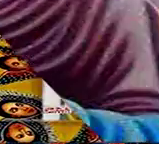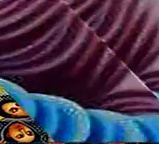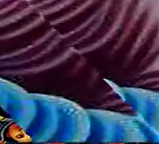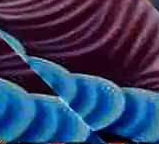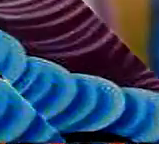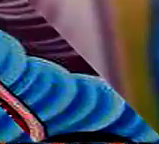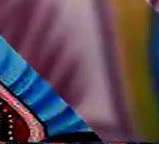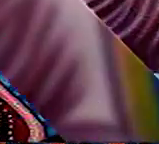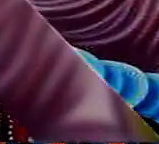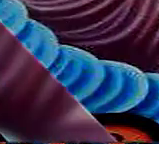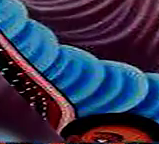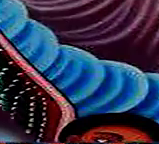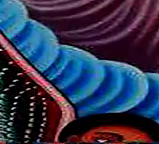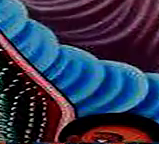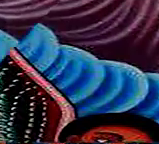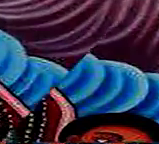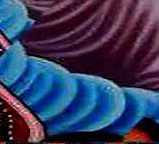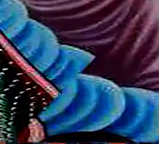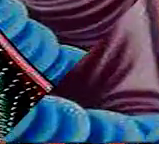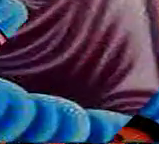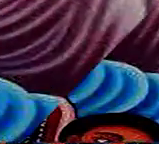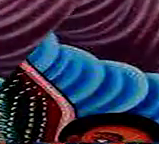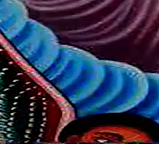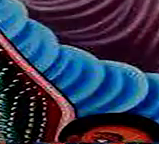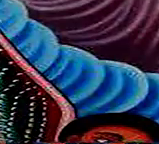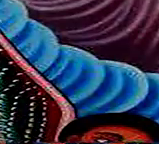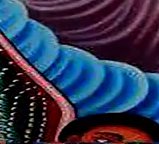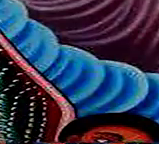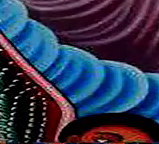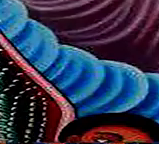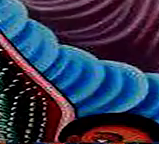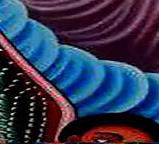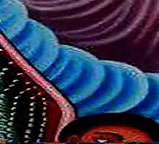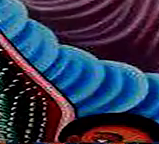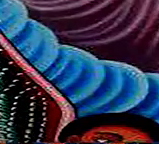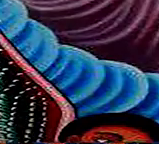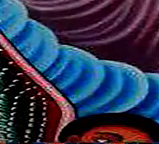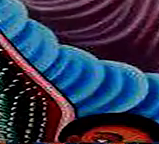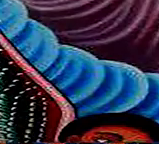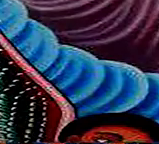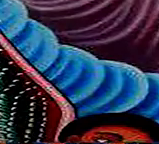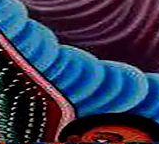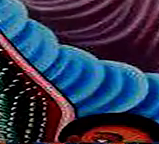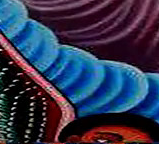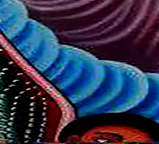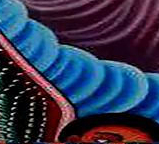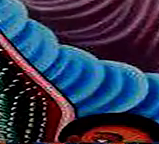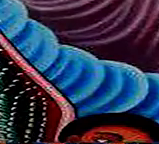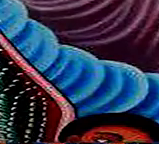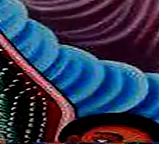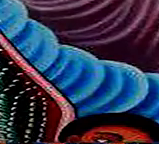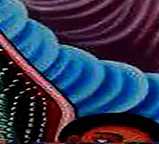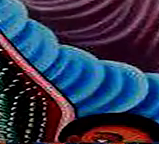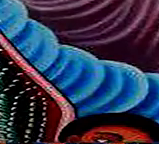የተሰደዱ። ይህም አስቀድሞ በዕብራውያን ታሪክ በዘመዶቿ ይታወቃል። ሐና ዕብራውያን